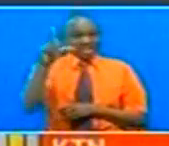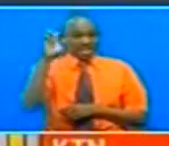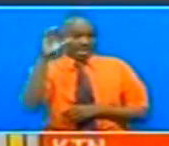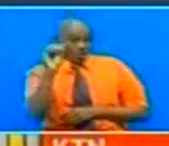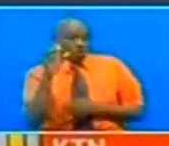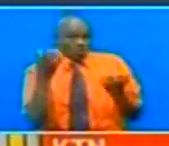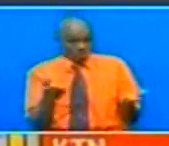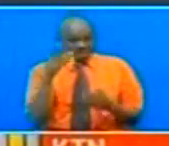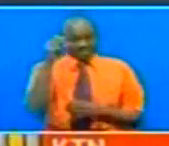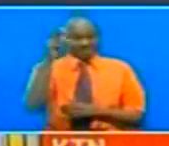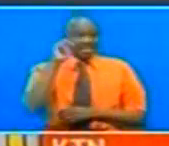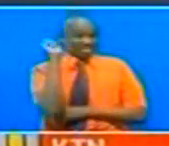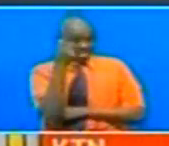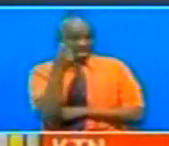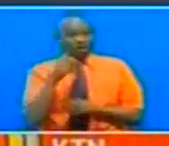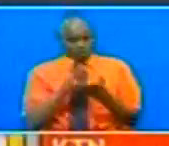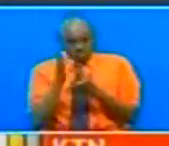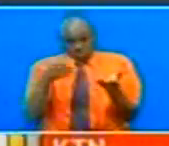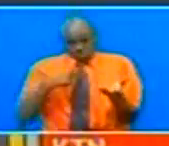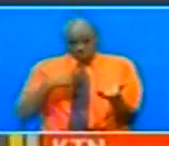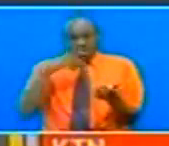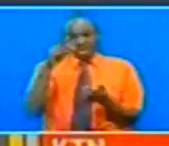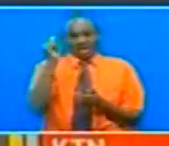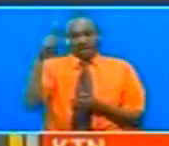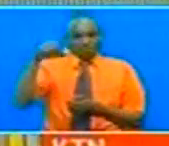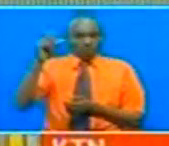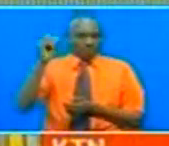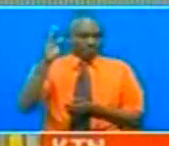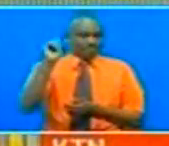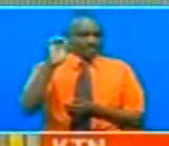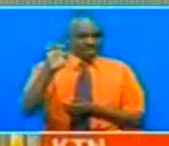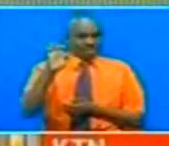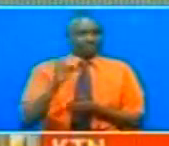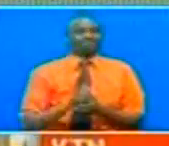unaweza kuwasiliana nami kupitia @mkapombe.